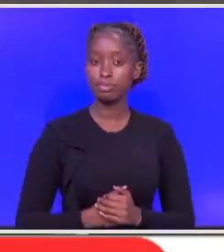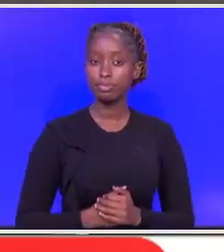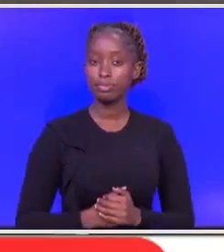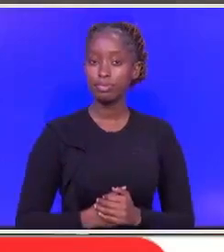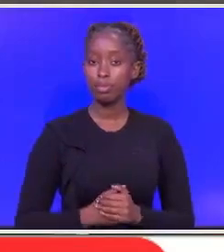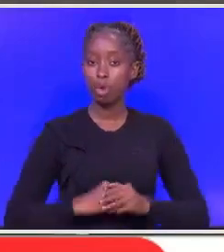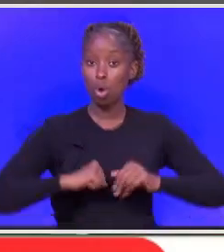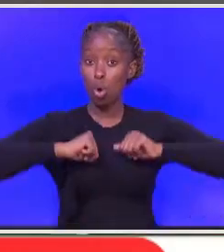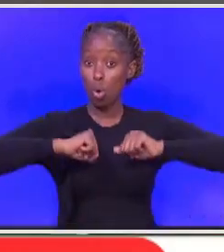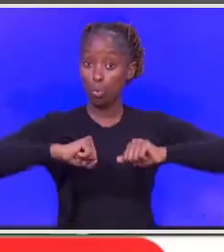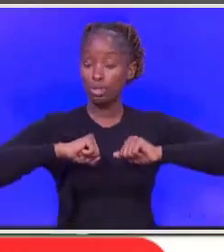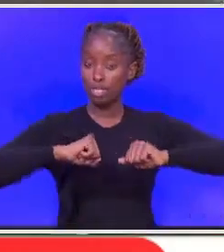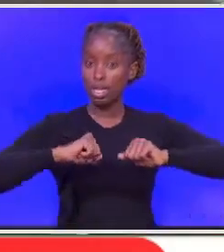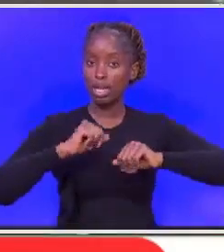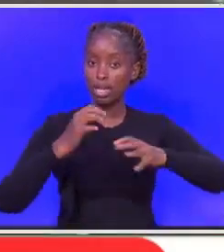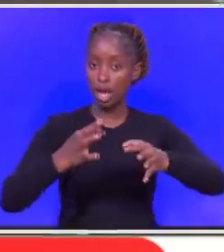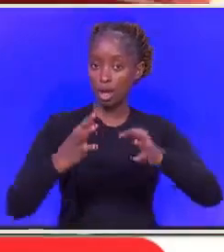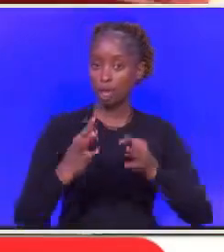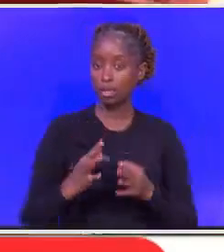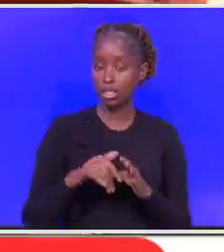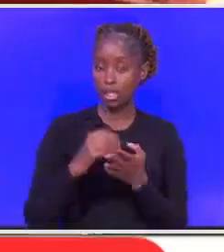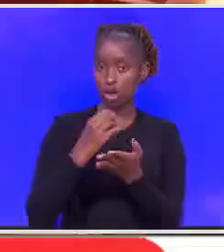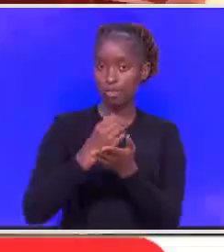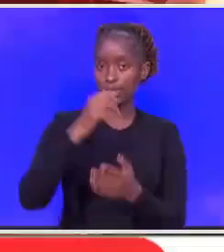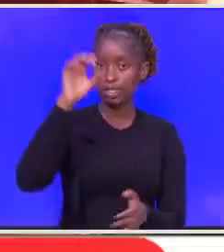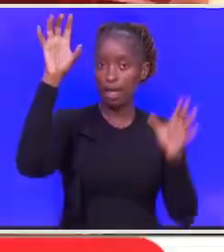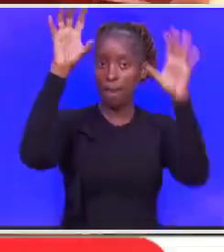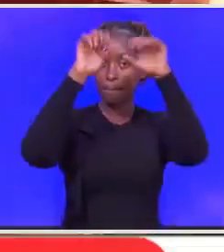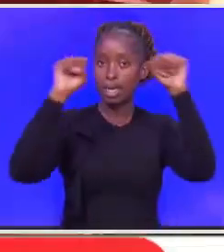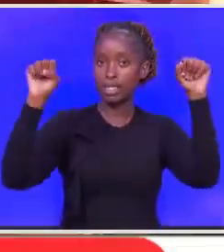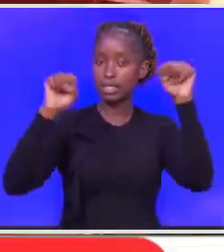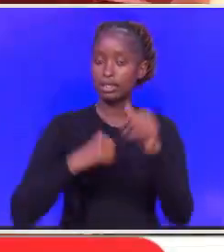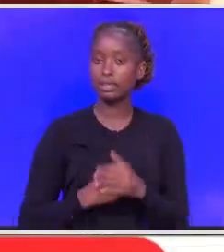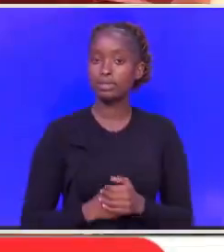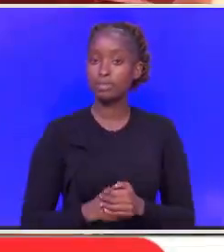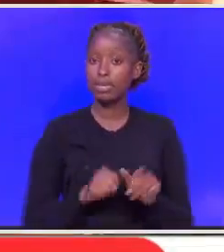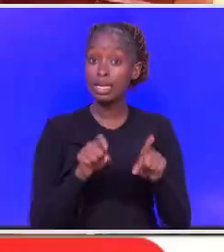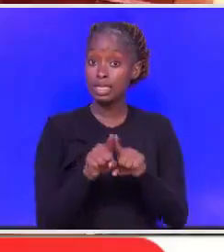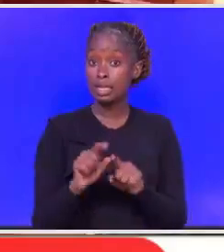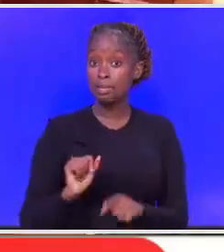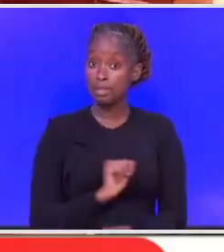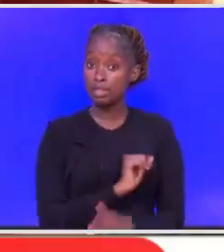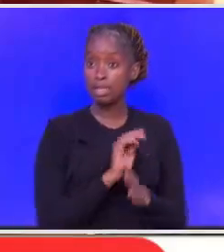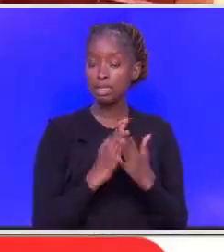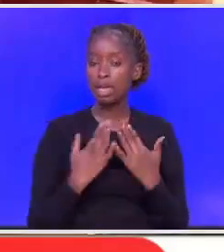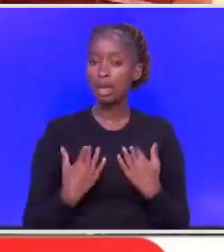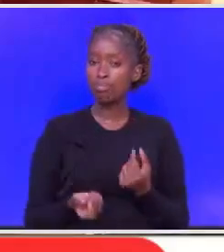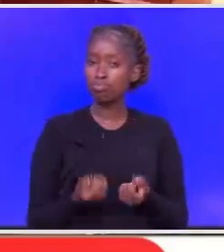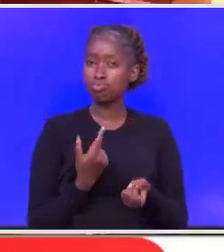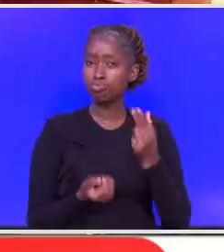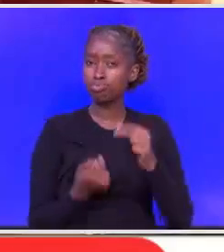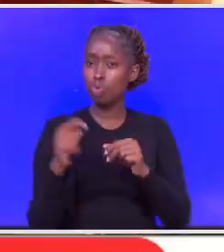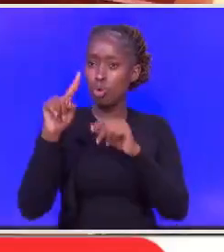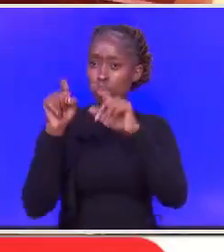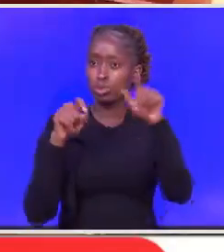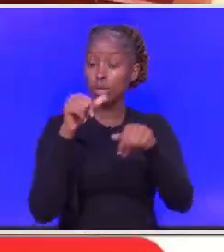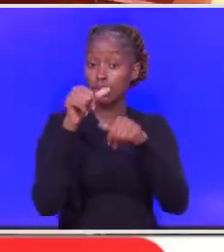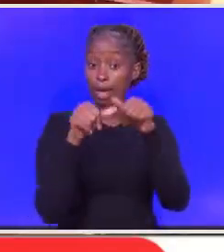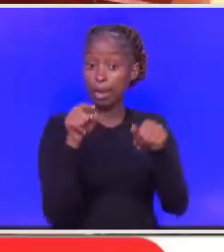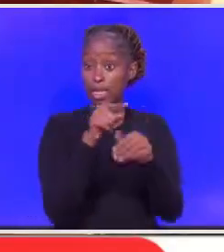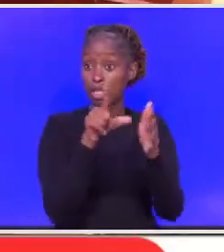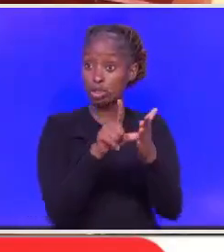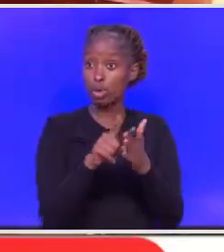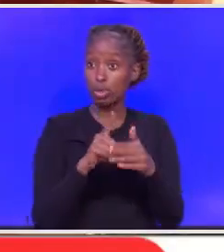accounting officer in the office of the President. Kadhalika maseneta waliibua maswali makali kuhusu madeni hayo,